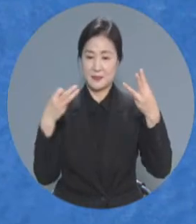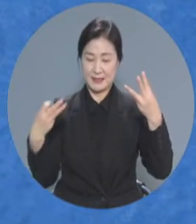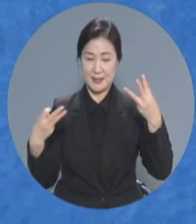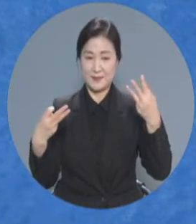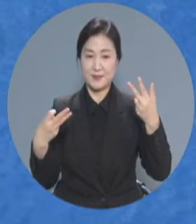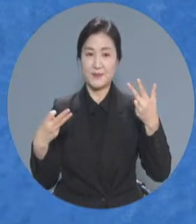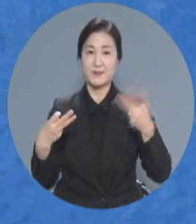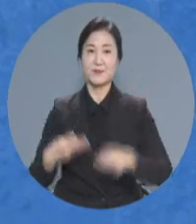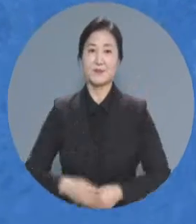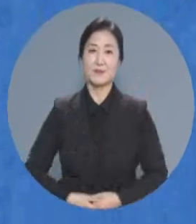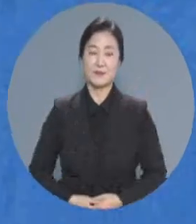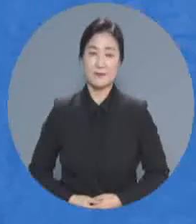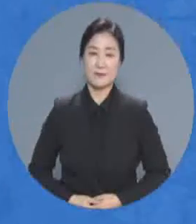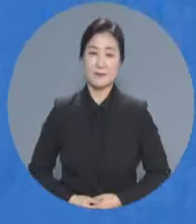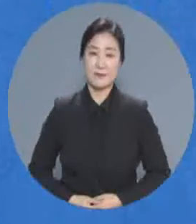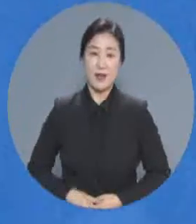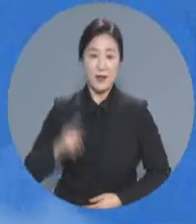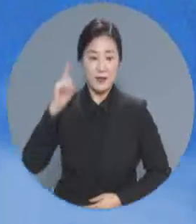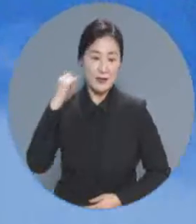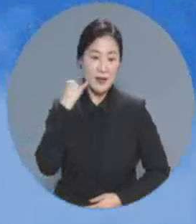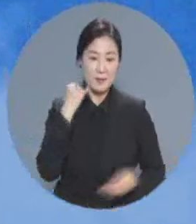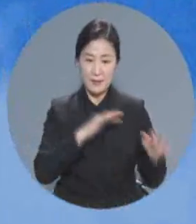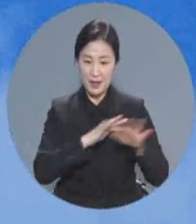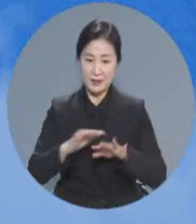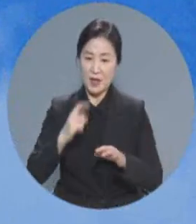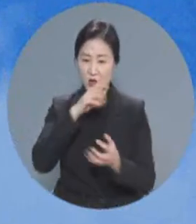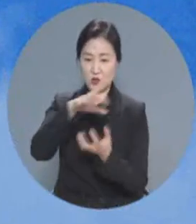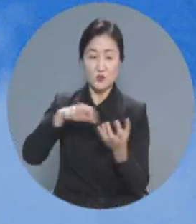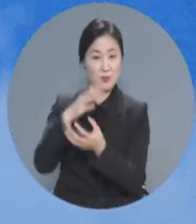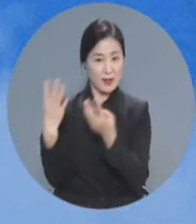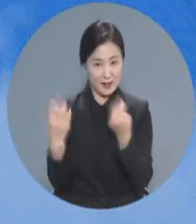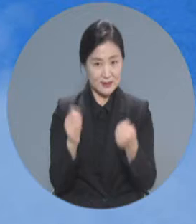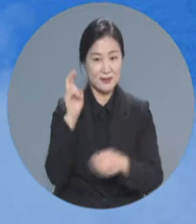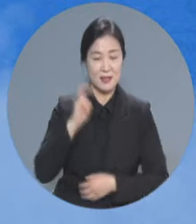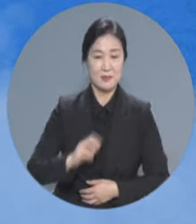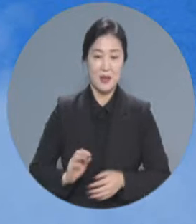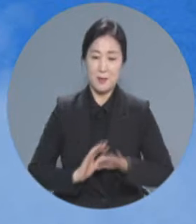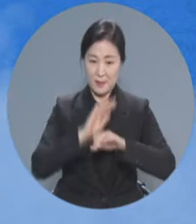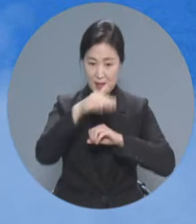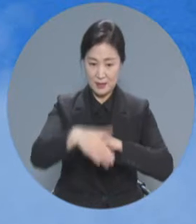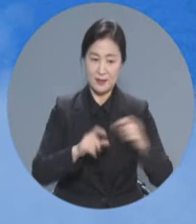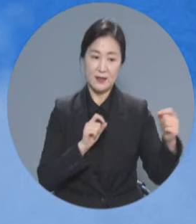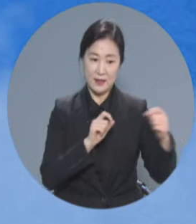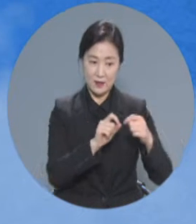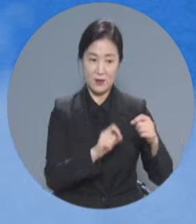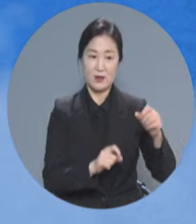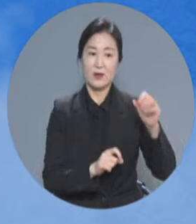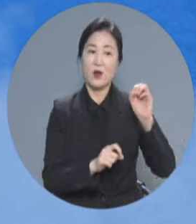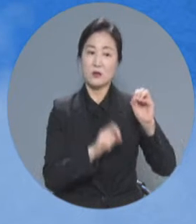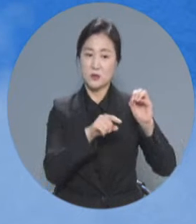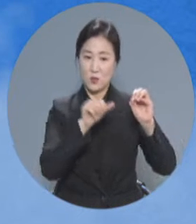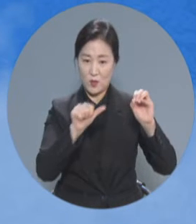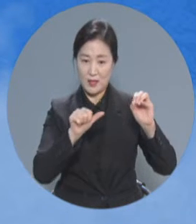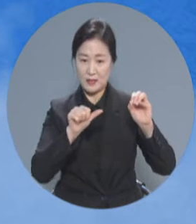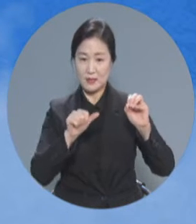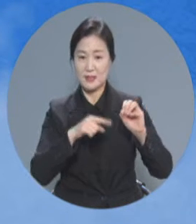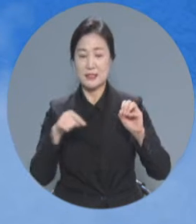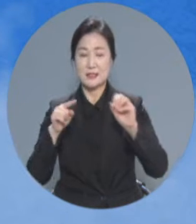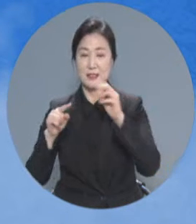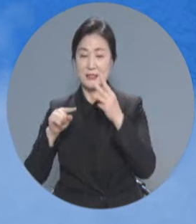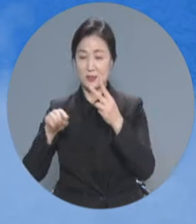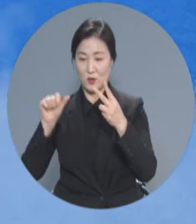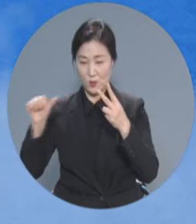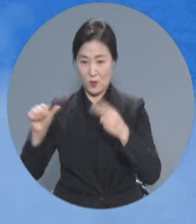보이겠습니다 내일 회상은 구름이 많겠습니다 파도는 남의 서부 앞바다에서 0.5 에서 1.5m 먼